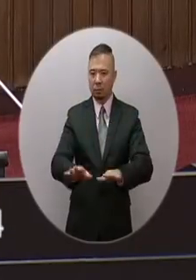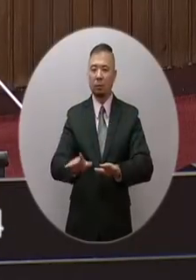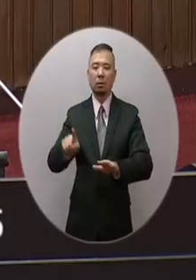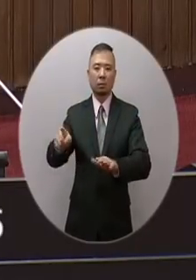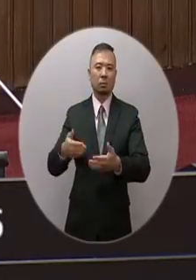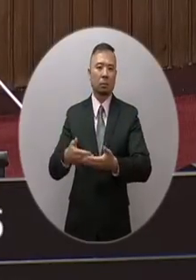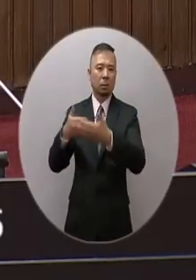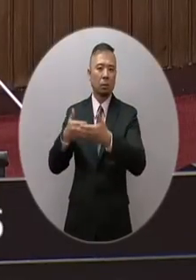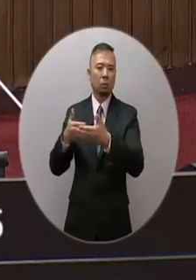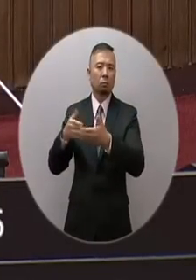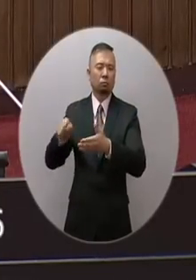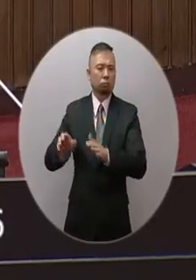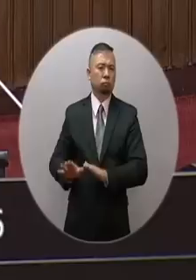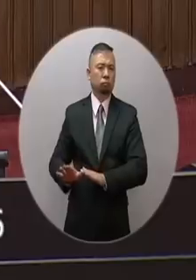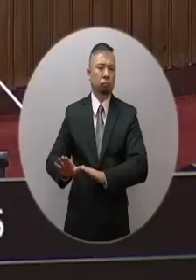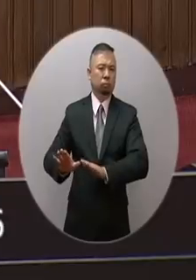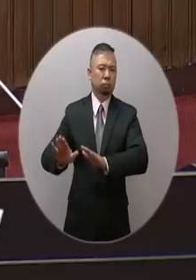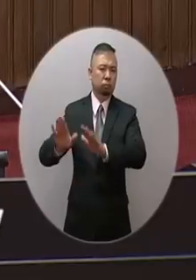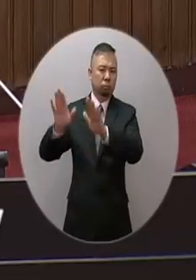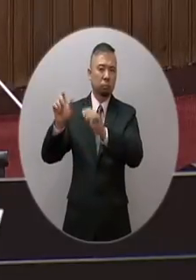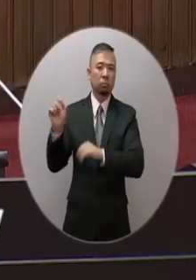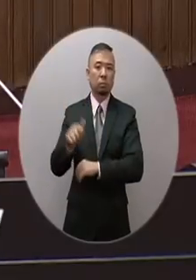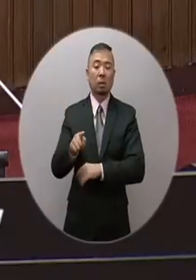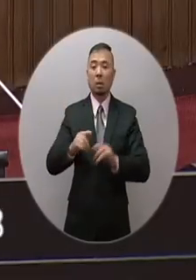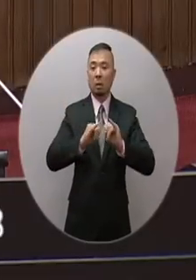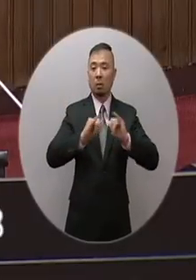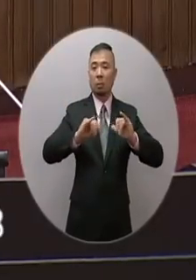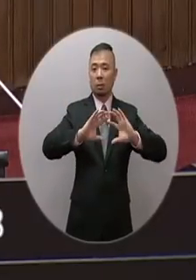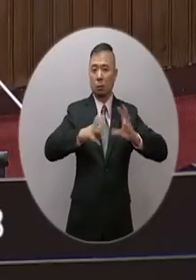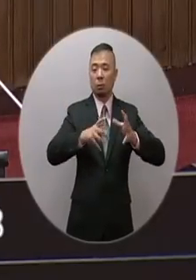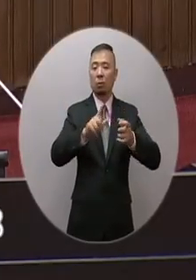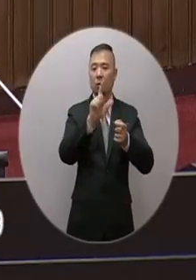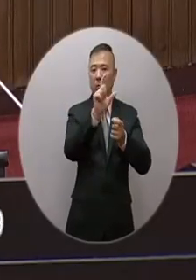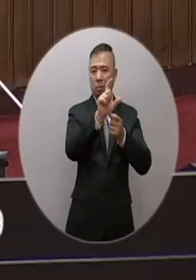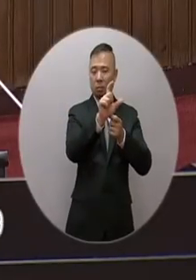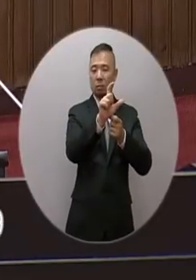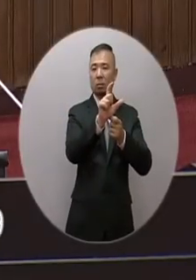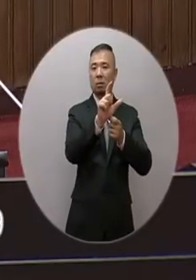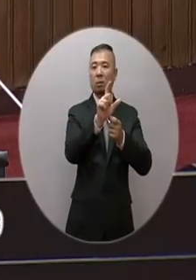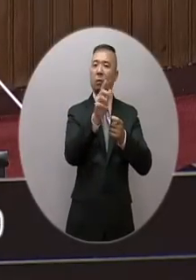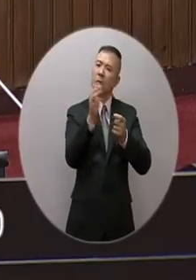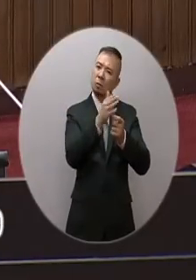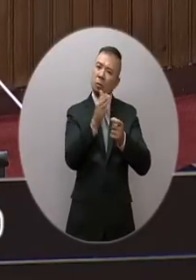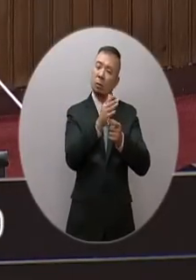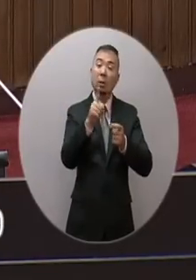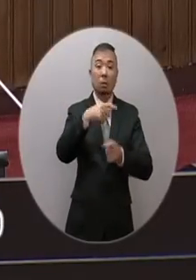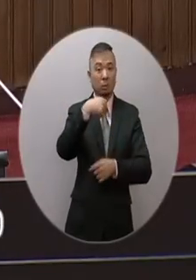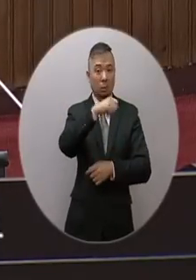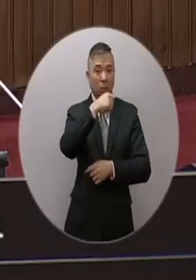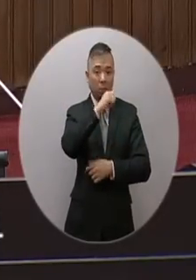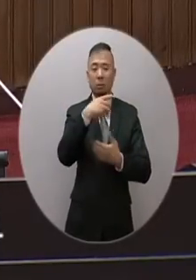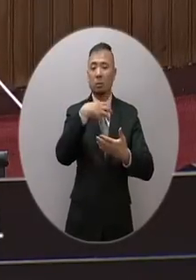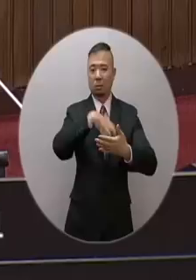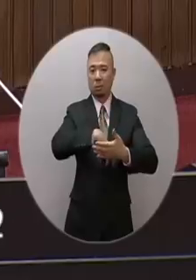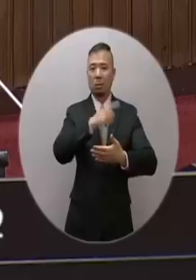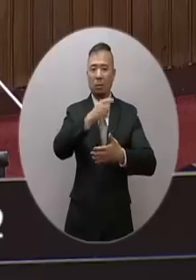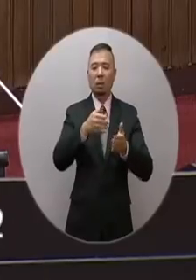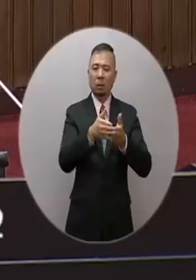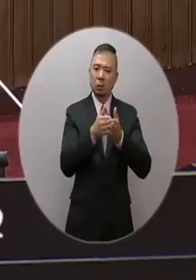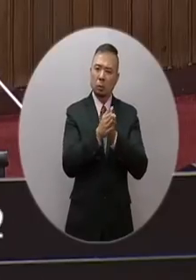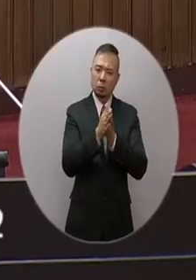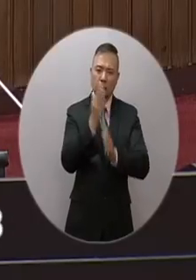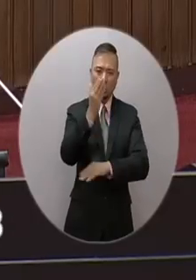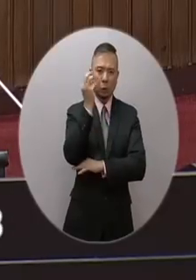中国大陆。民国六十年代起，台湾内部要求政治参与的民主浪